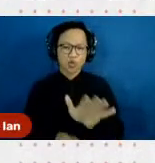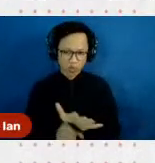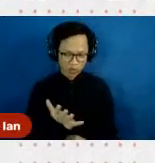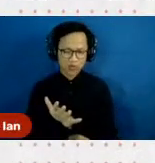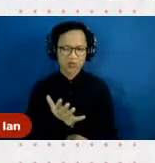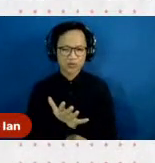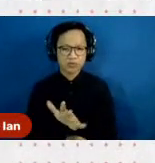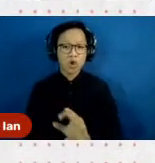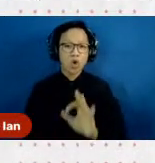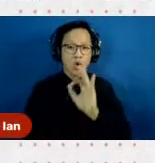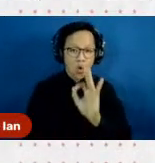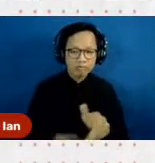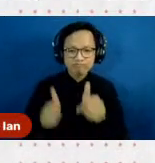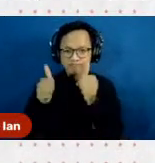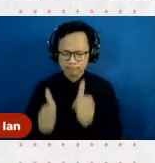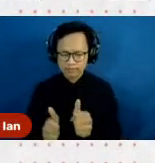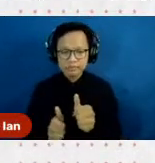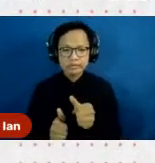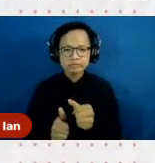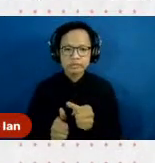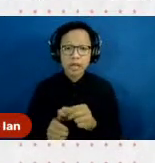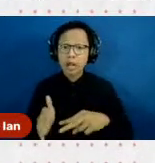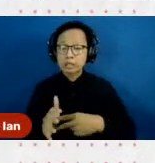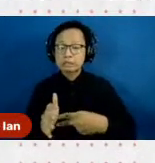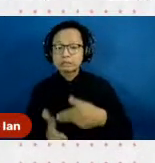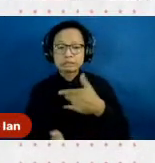Oke, siap. Berarti intinya tetap